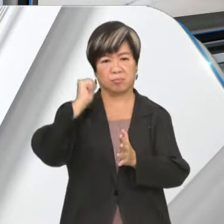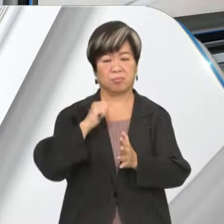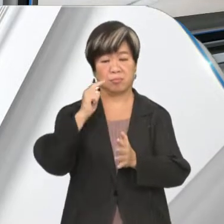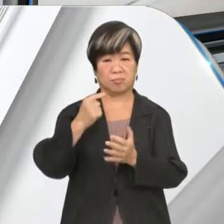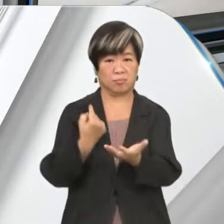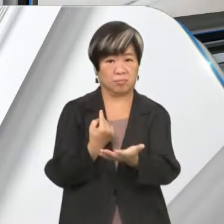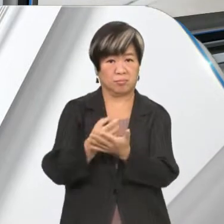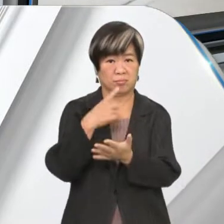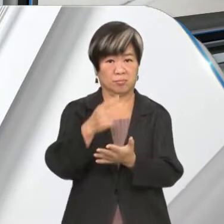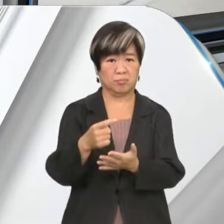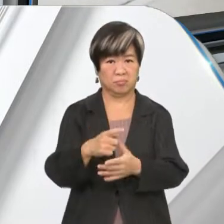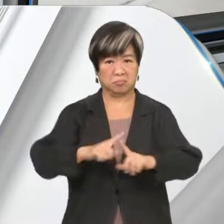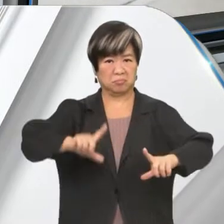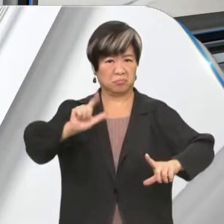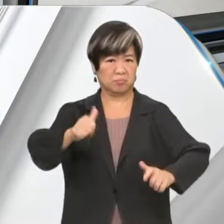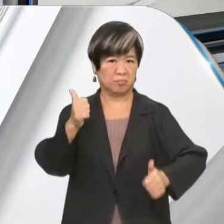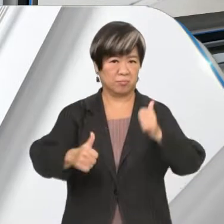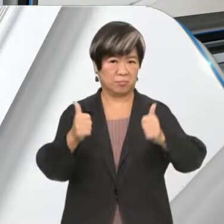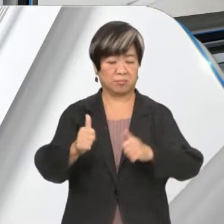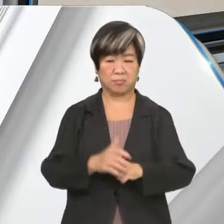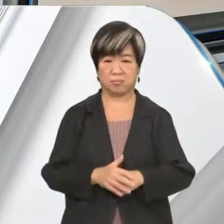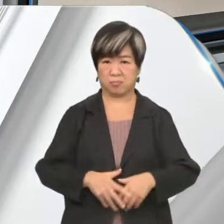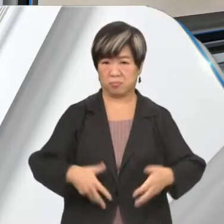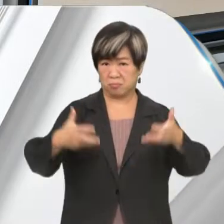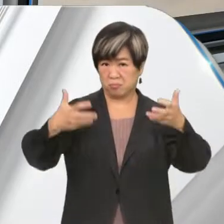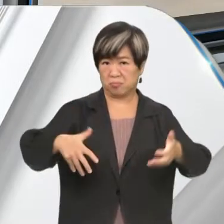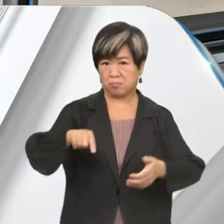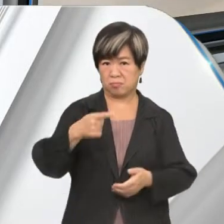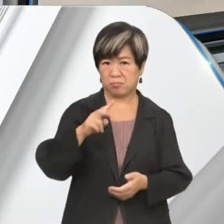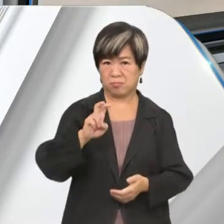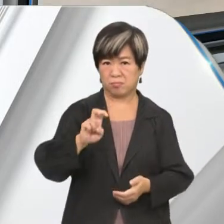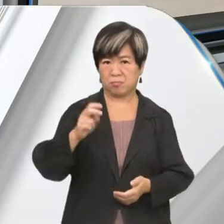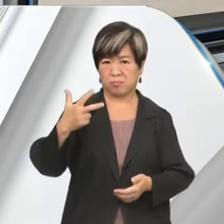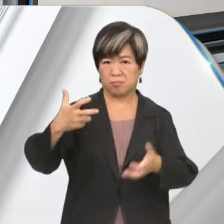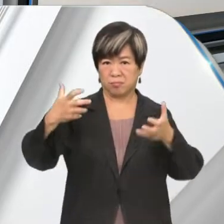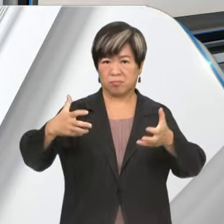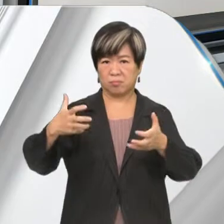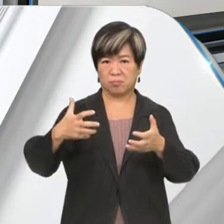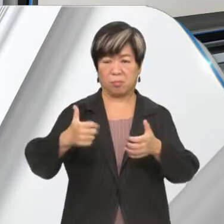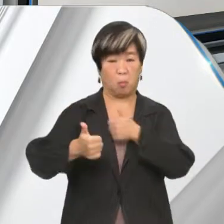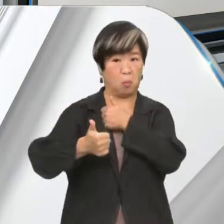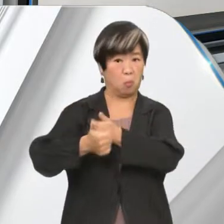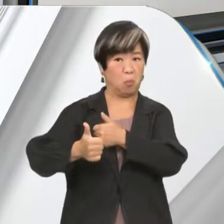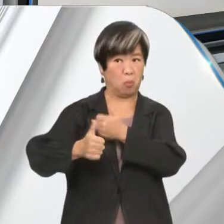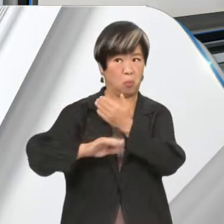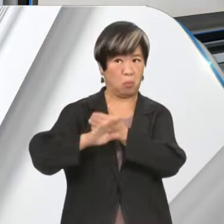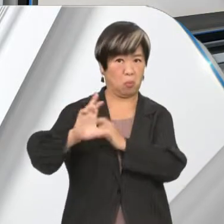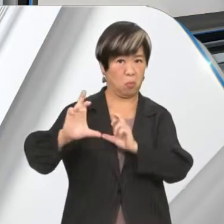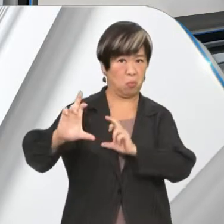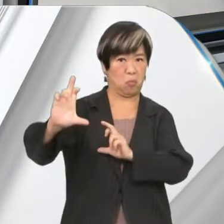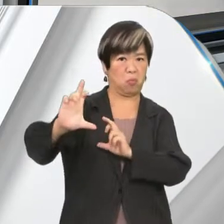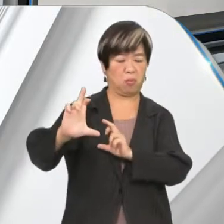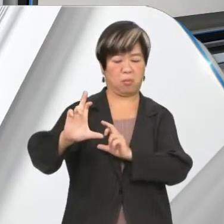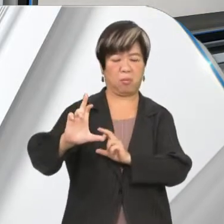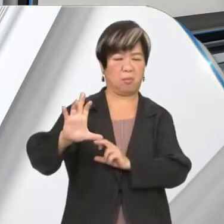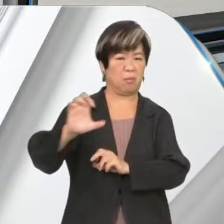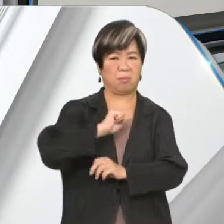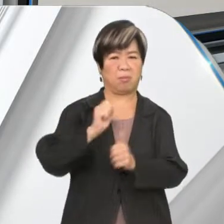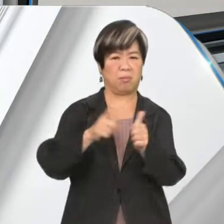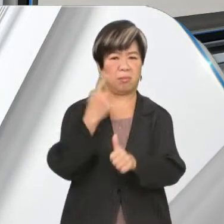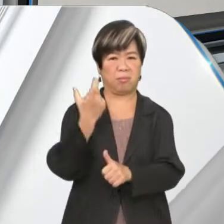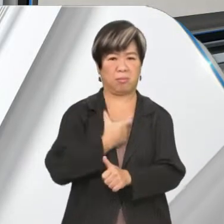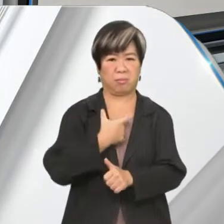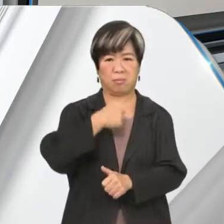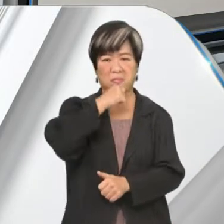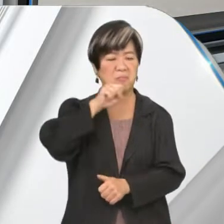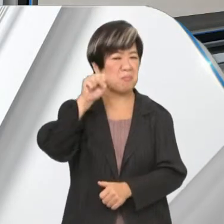世界泰式赛，第127磅组大洋的比极限高台的对手得到金牌。昨天讲是台